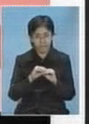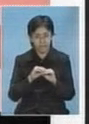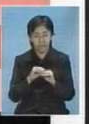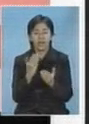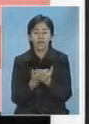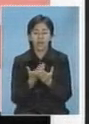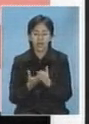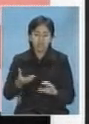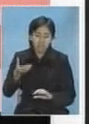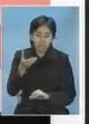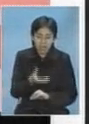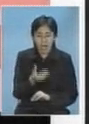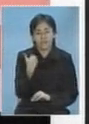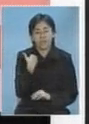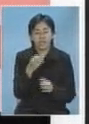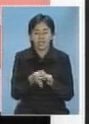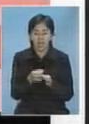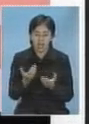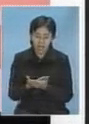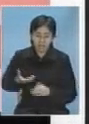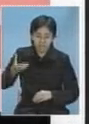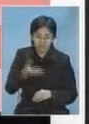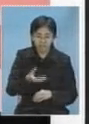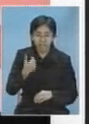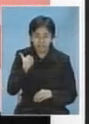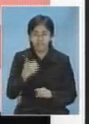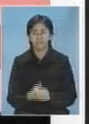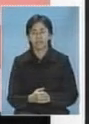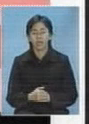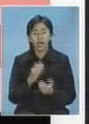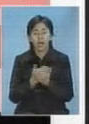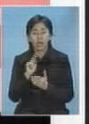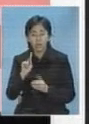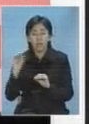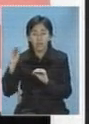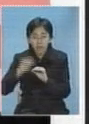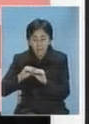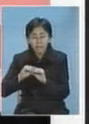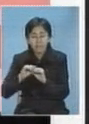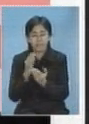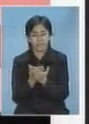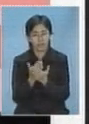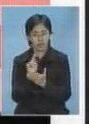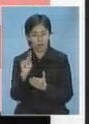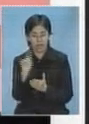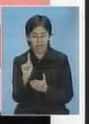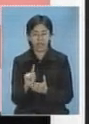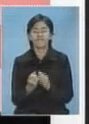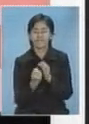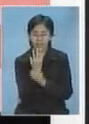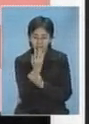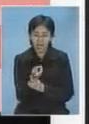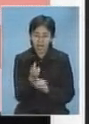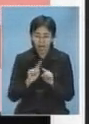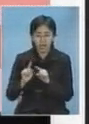ฉีดเงินเข้าไปที่ต้องธกส.ต้องจ่ายดอกเบี้ยครับแต่ท่านไปกู้ต่างหากครับเพื่อที่จะจำนำพืชผลของท่าน